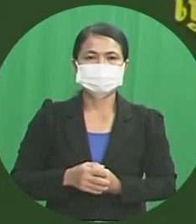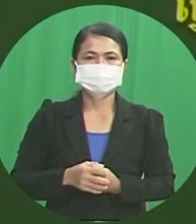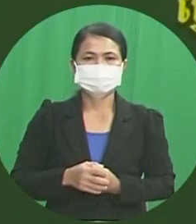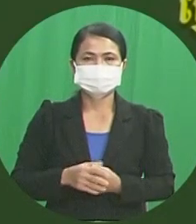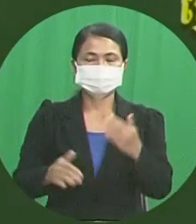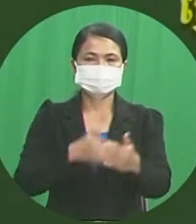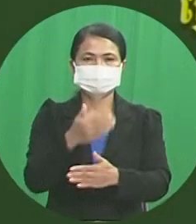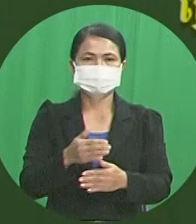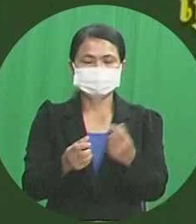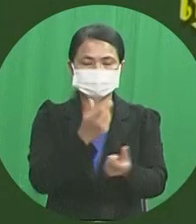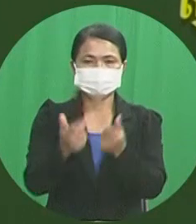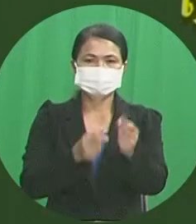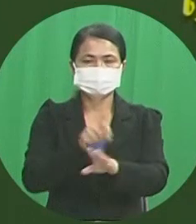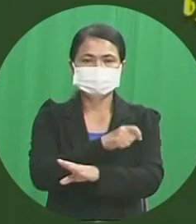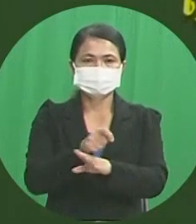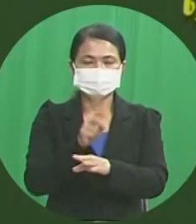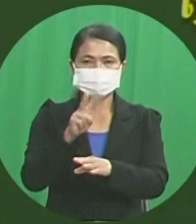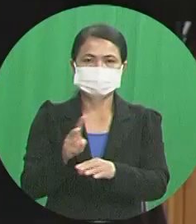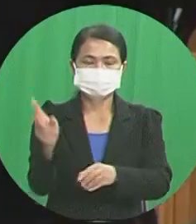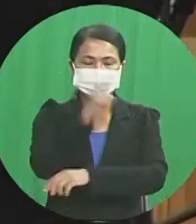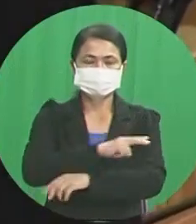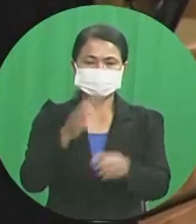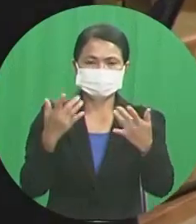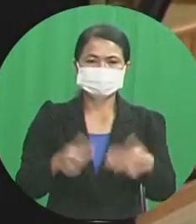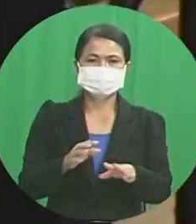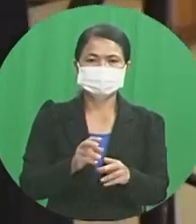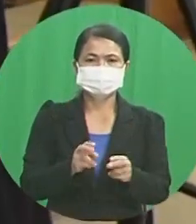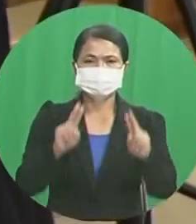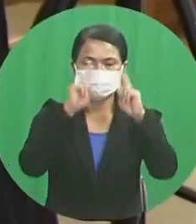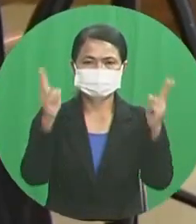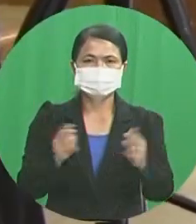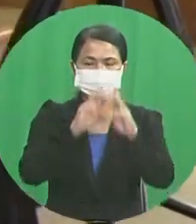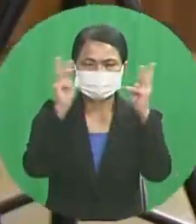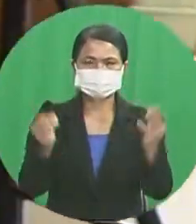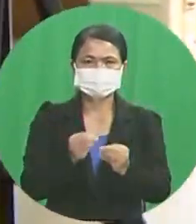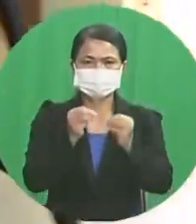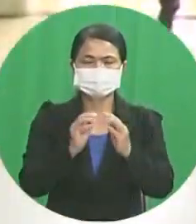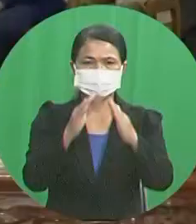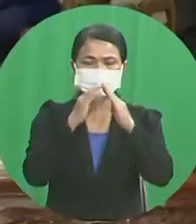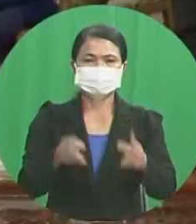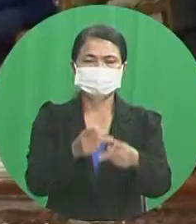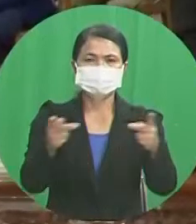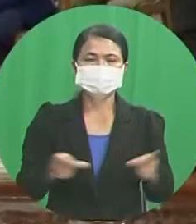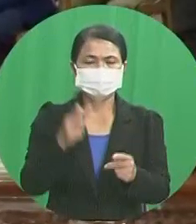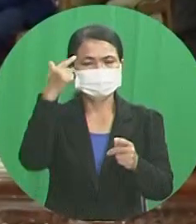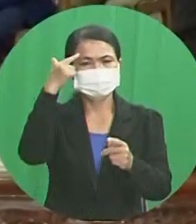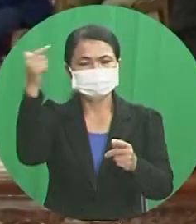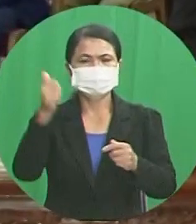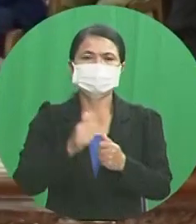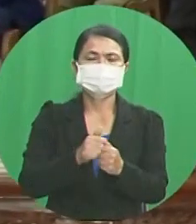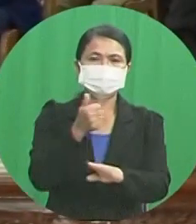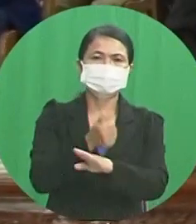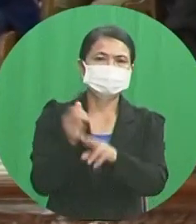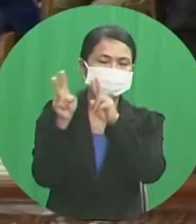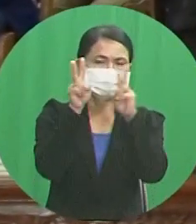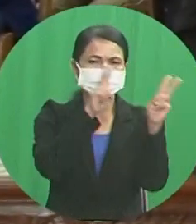បន្ទាប់ពីបានដំណើរការអស់រយៈពេល2ថ្ងៃរួចមកអង្គសិក្ខាសាលាស្ដីពីការិយាល័យព័ត៌មានឆ្លាតវៃនិងអភិបាលកិ